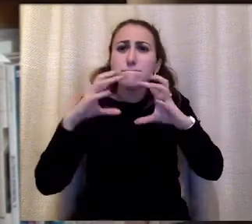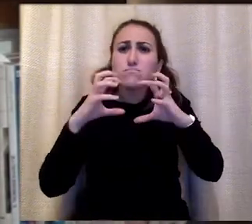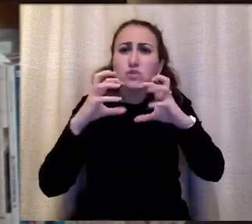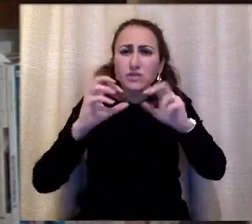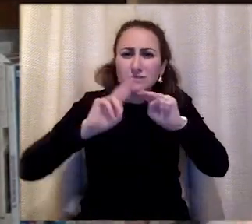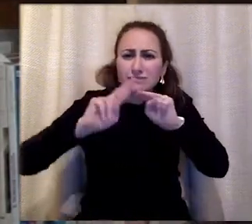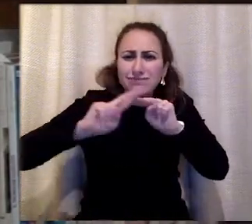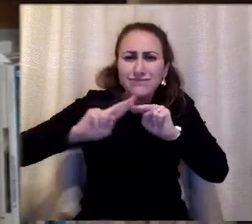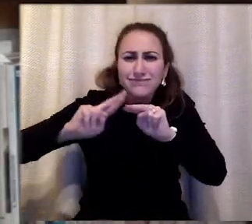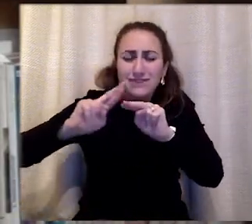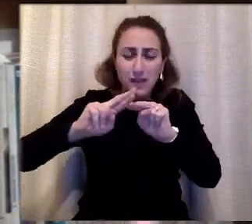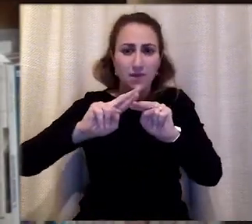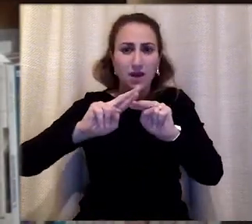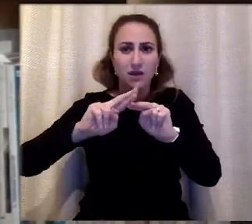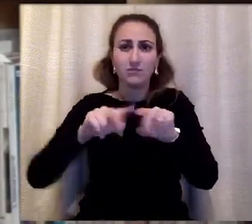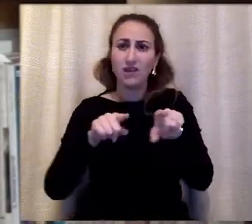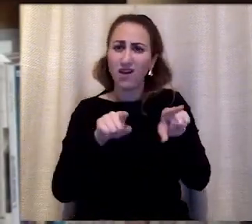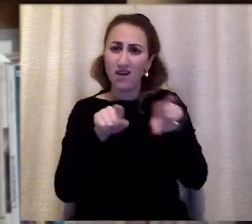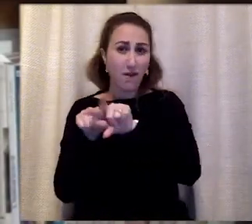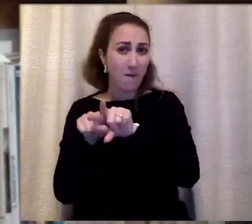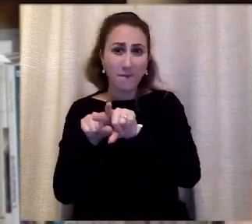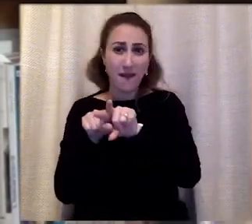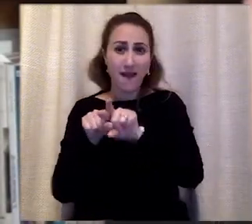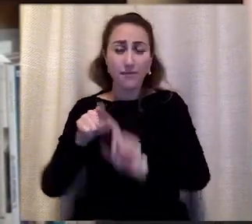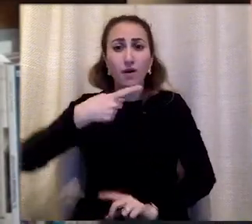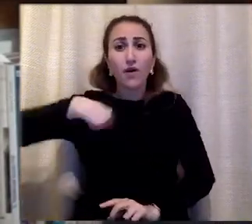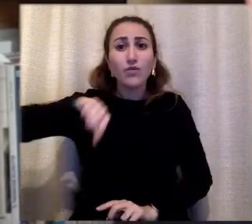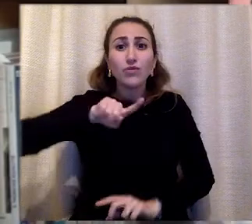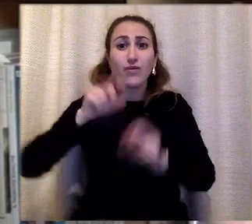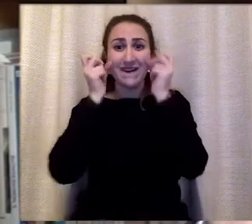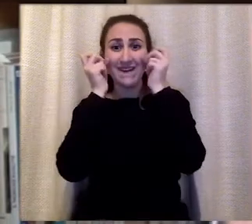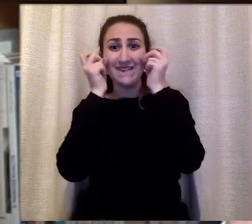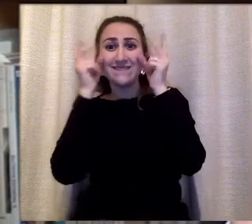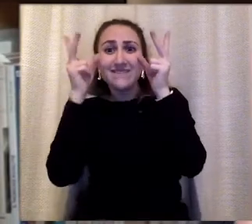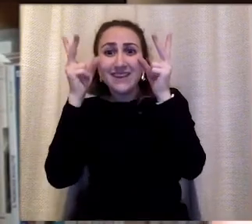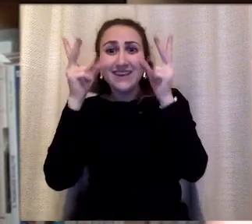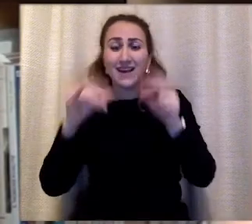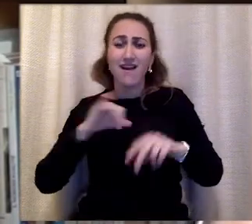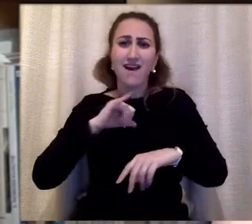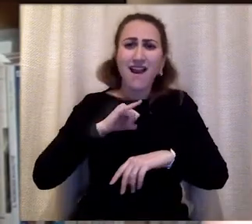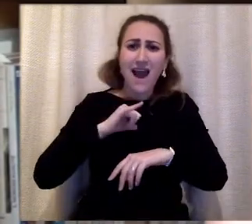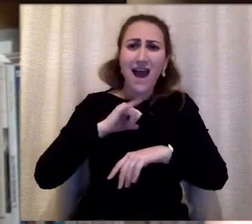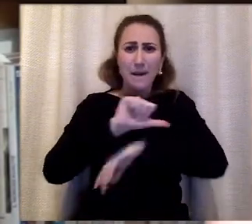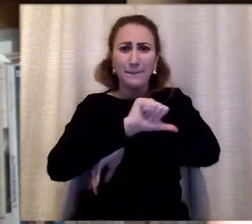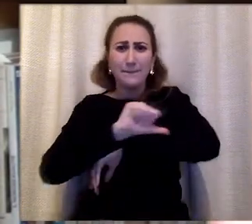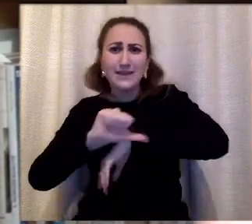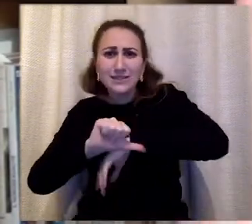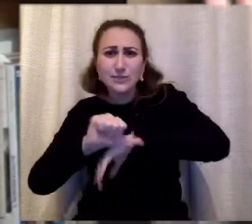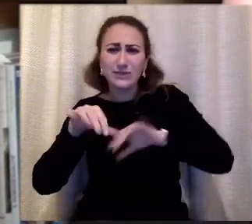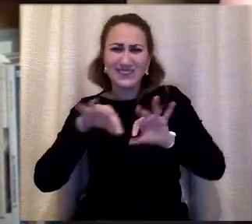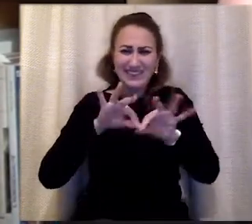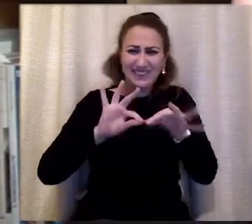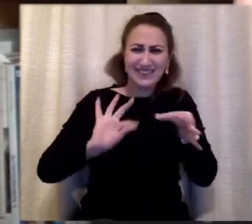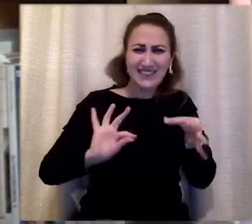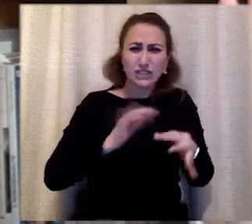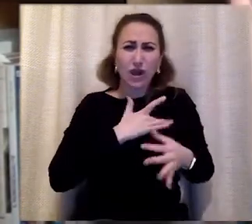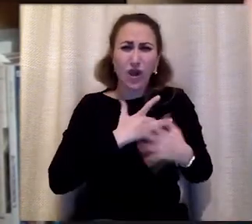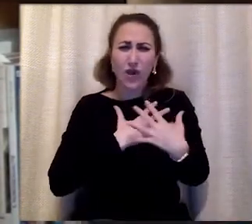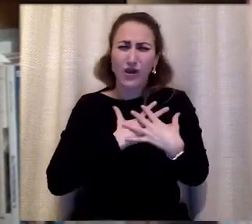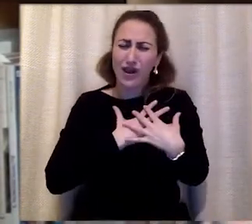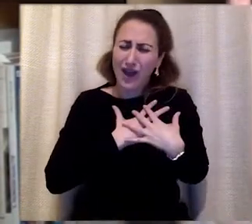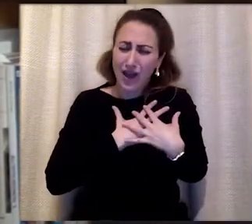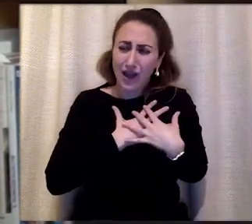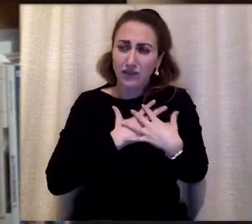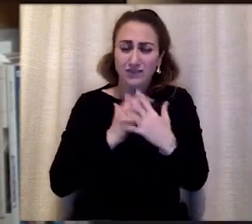vies, lorsqu'il y a des déchirures, des séparations, ce n'est que la présence de Dieu lui-même. C'est Jésus lui-même